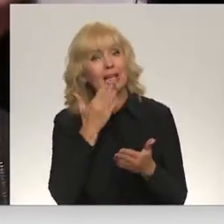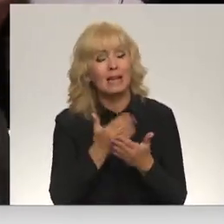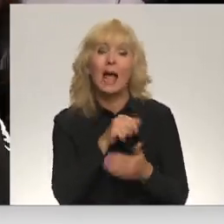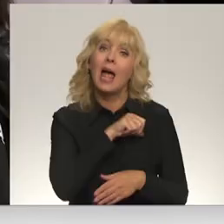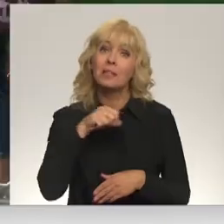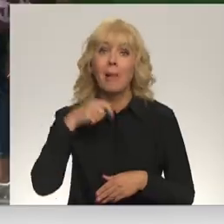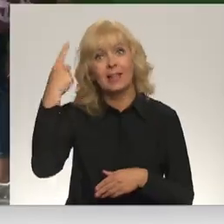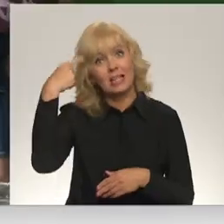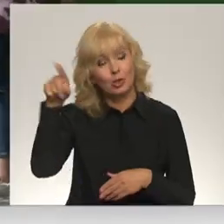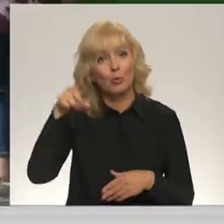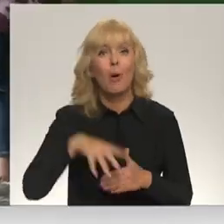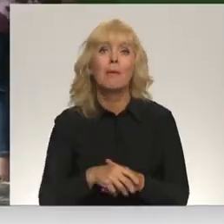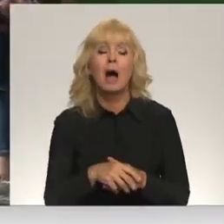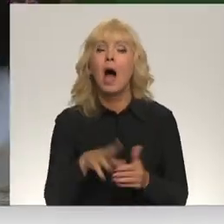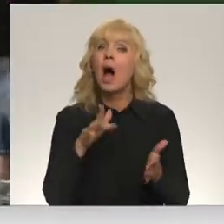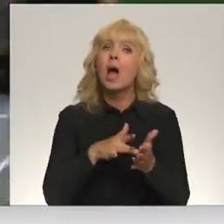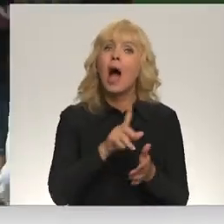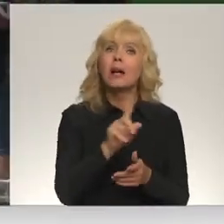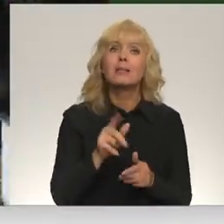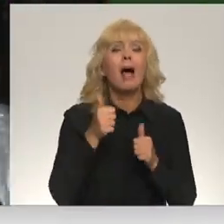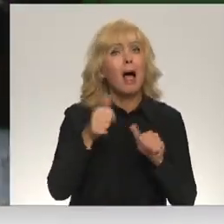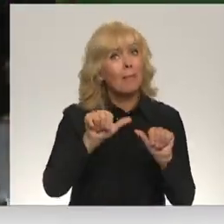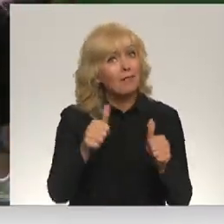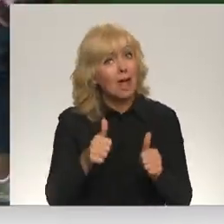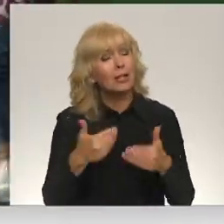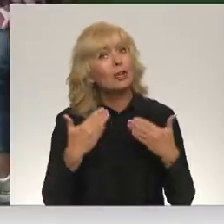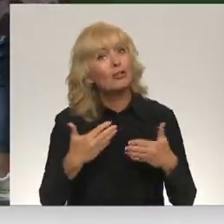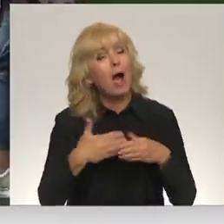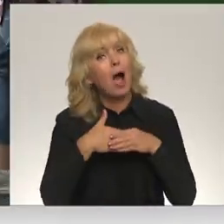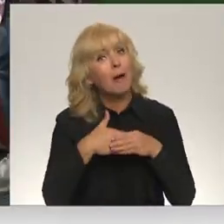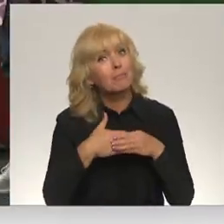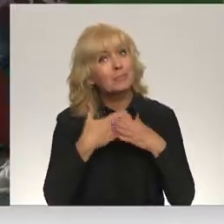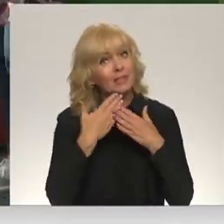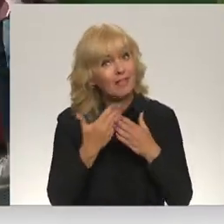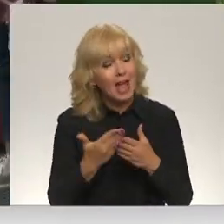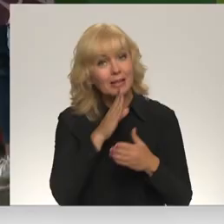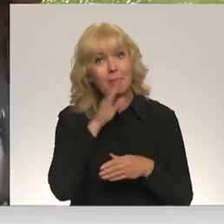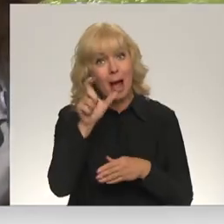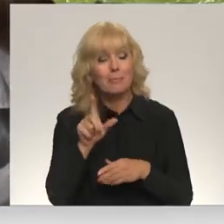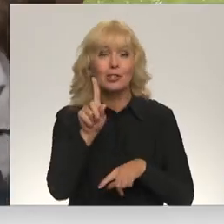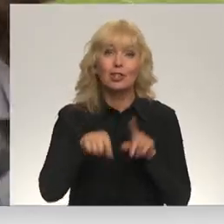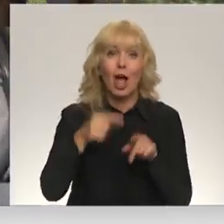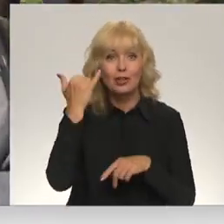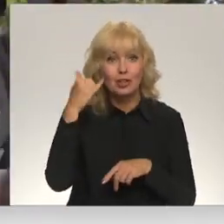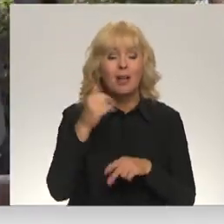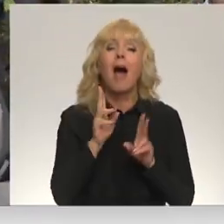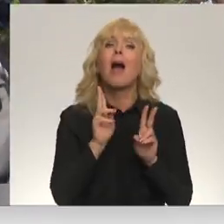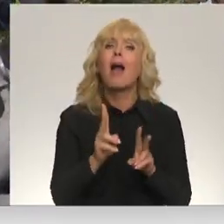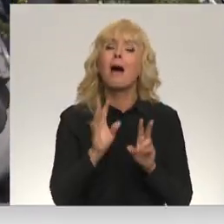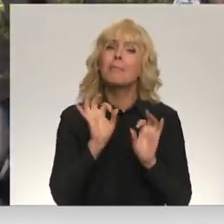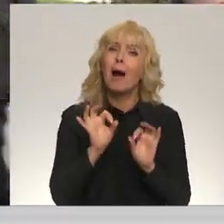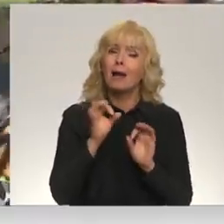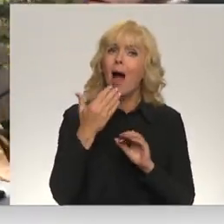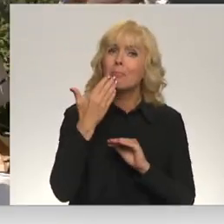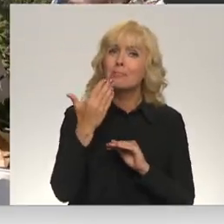pati. Bet kāds ir labākais veids, kā šodien apsveikt māmiņu? Lūk, dažas idejas. Kā vajadzētu apsveikt māmu pareiz